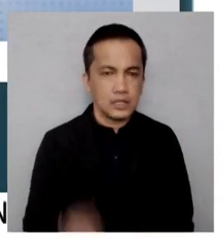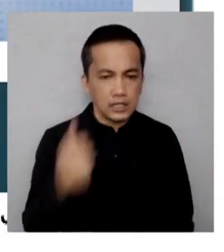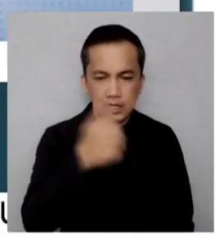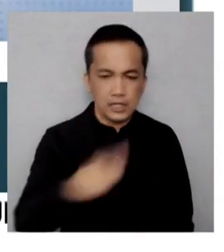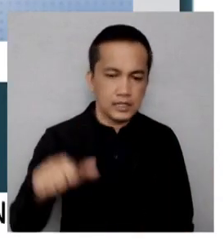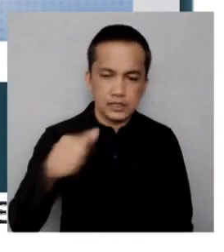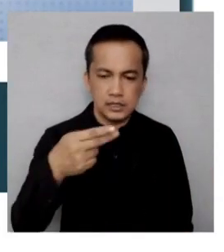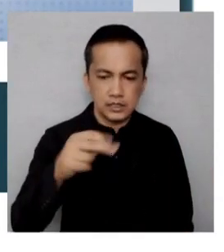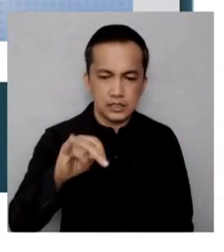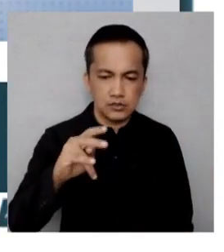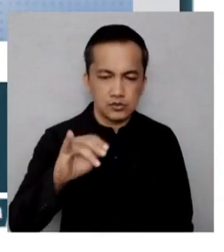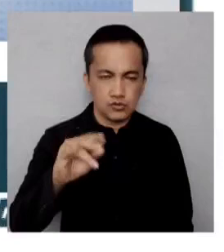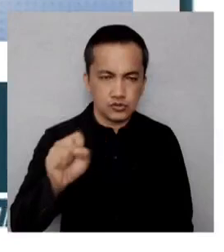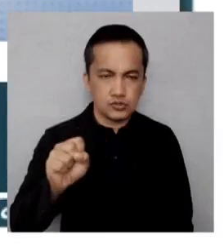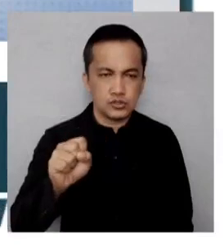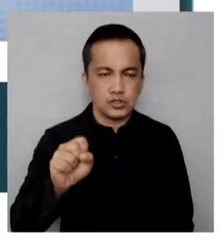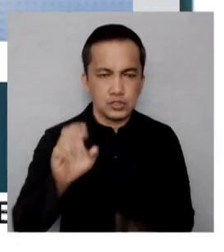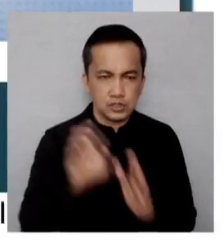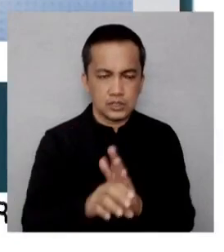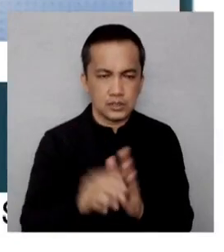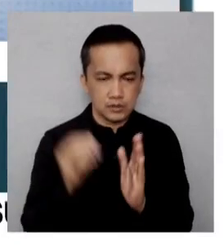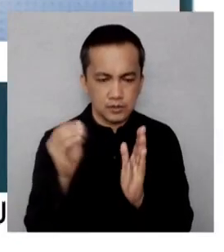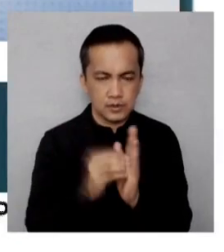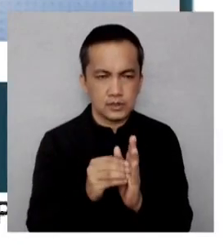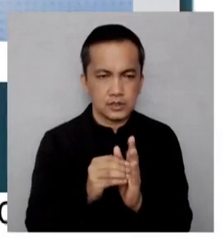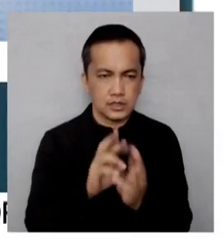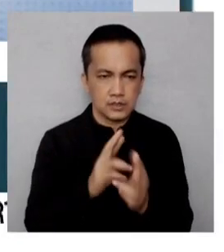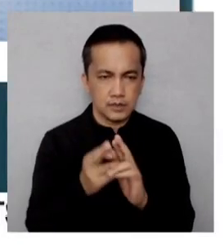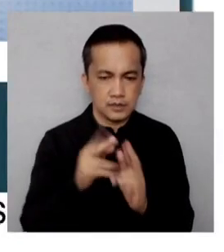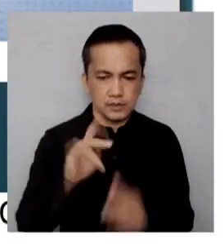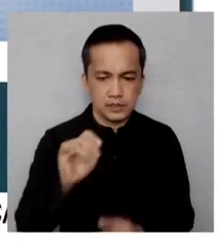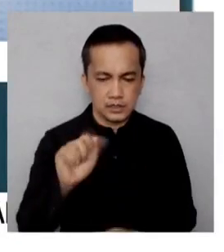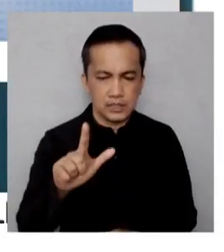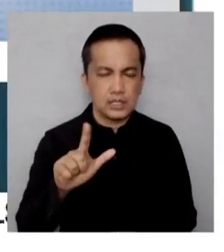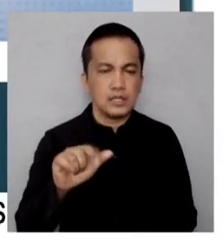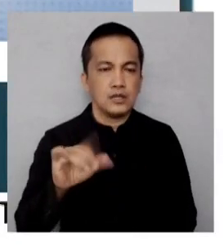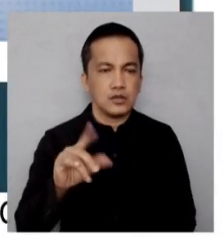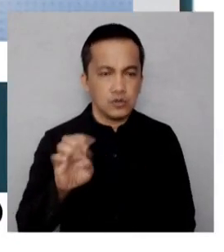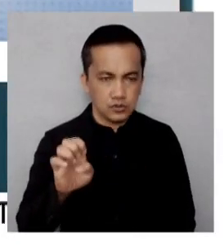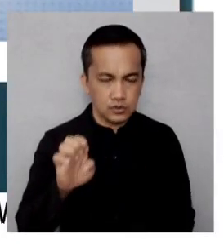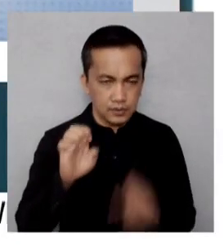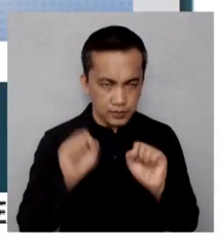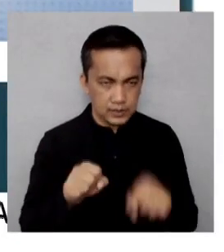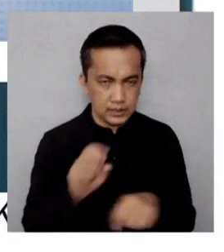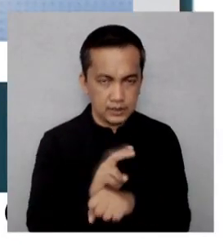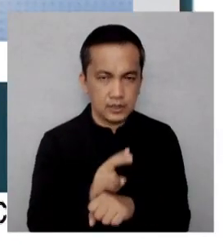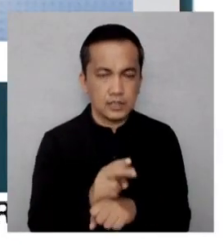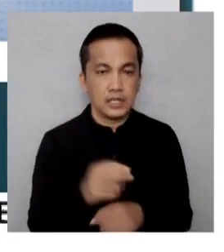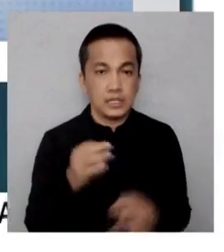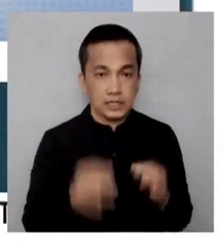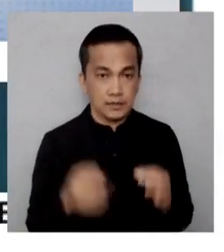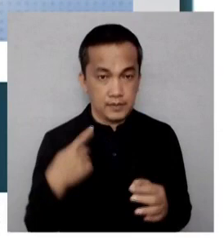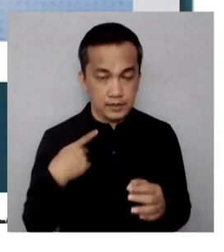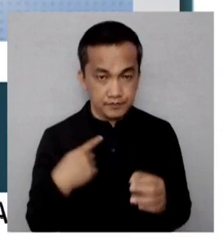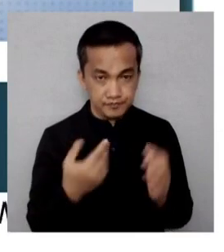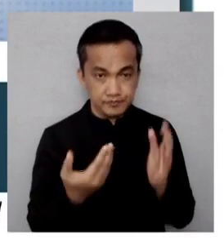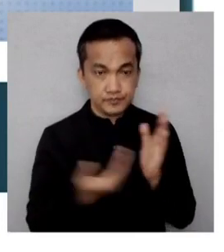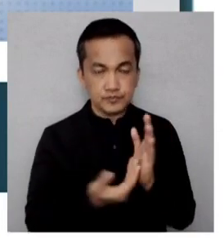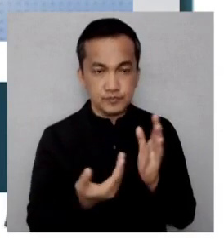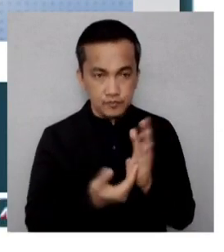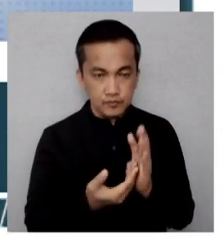naman niyang nakalagay doon sa revised penal code na pwedeng gamitin. Kung meron talagang mga ebidensya